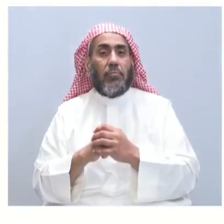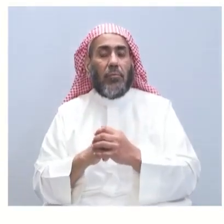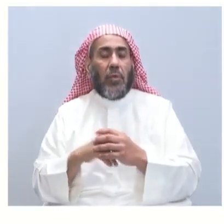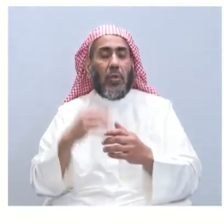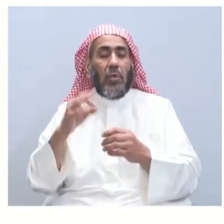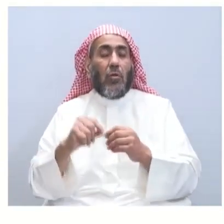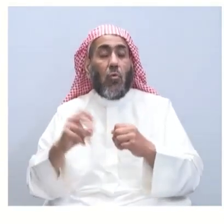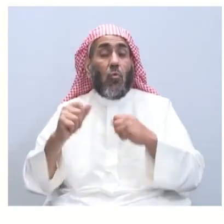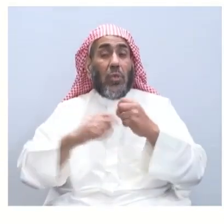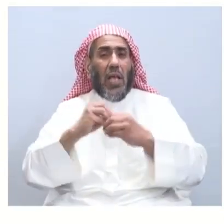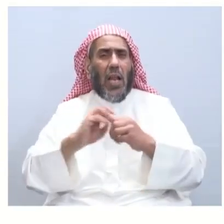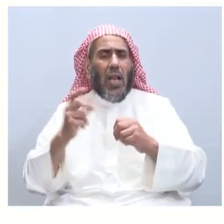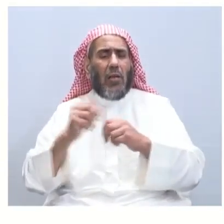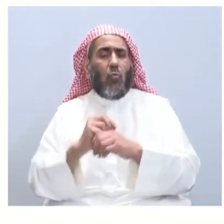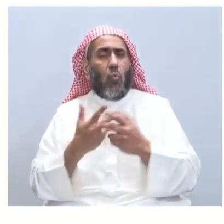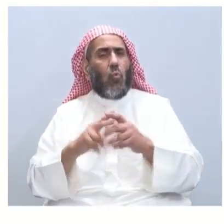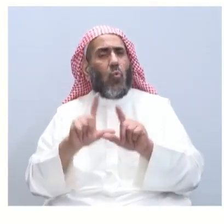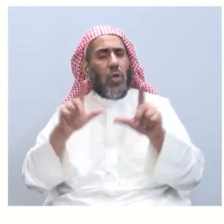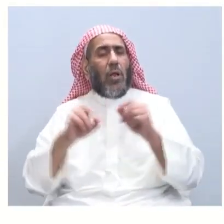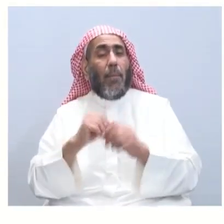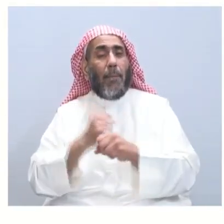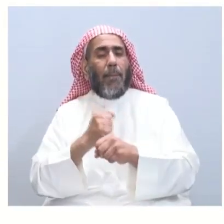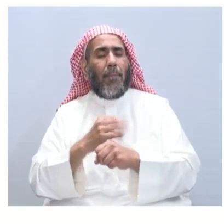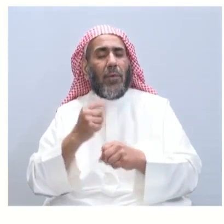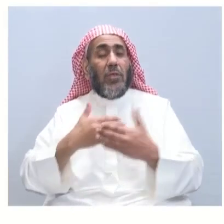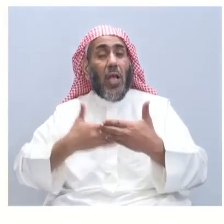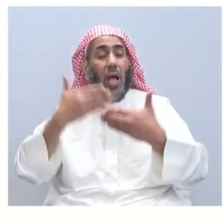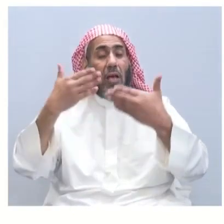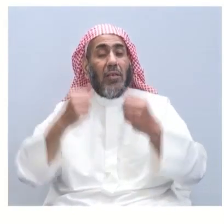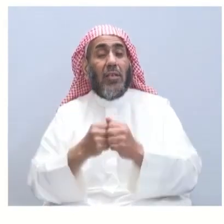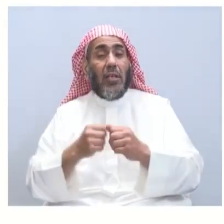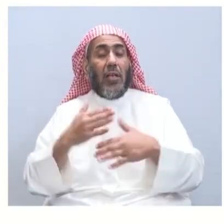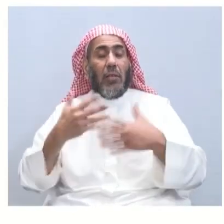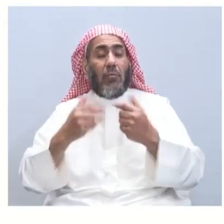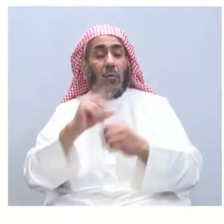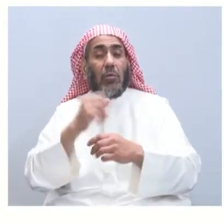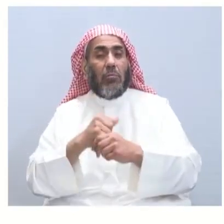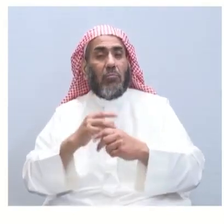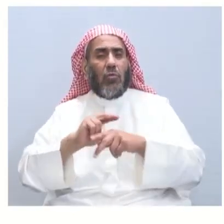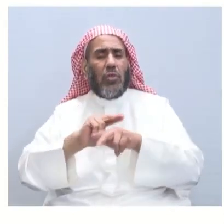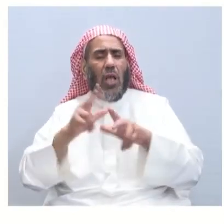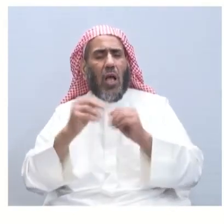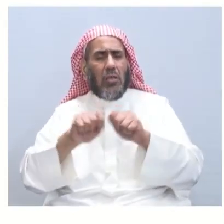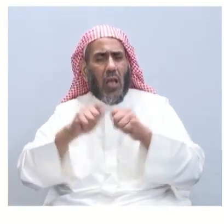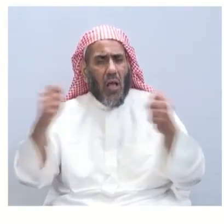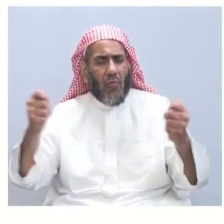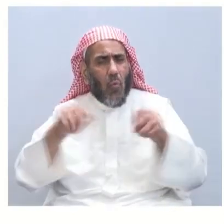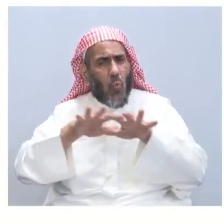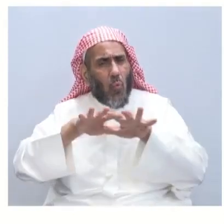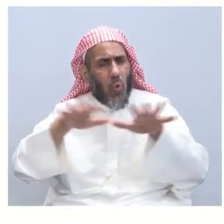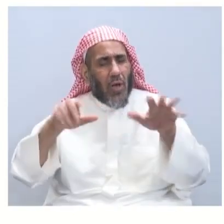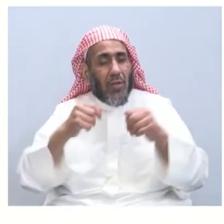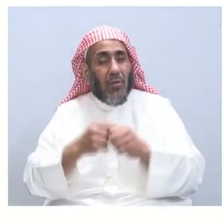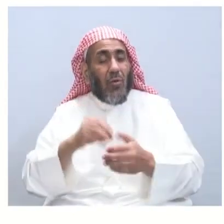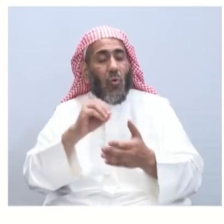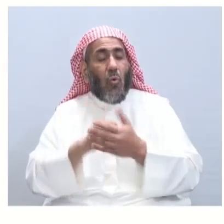ثالثا وسائل الاعلام ايضا هذا سبب من الاسباب التي ادت الى ازدهار الادب في المملكه وسائل الاعلام منها الصحافه التي كانت